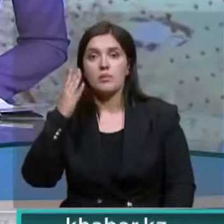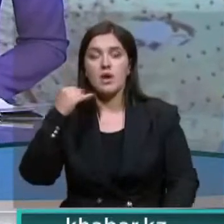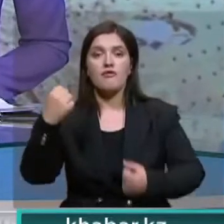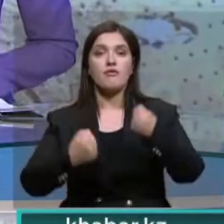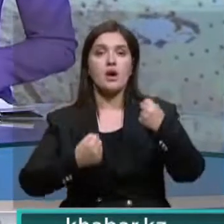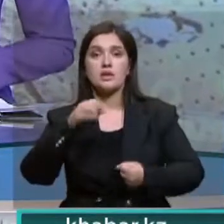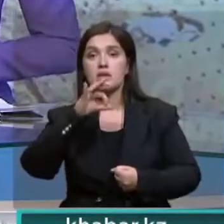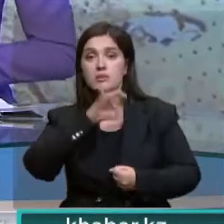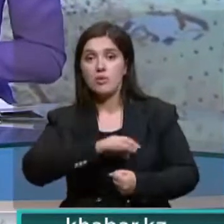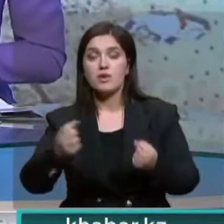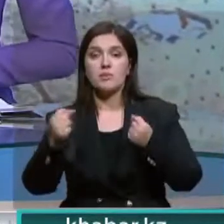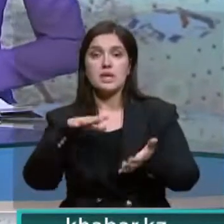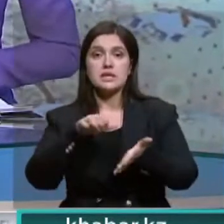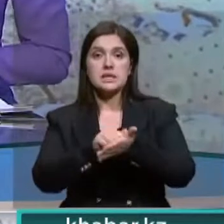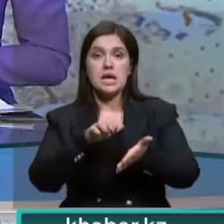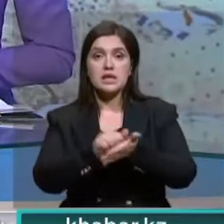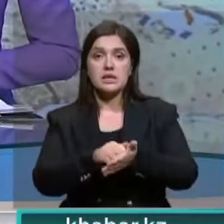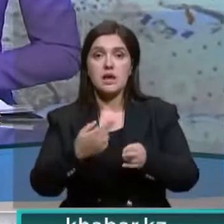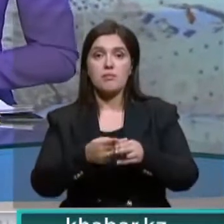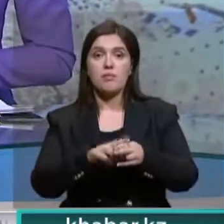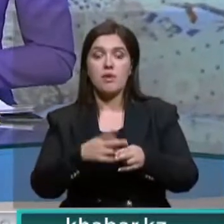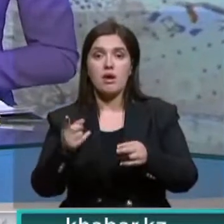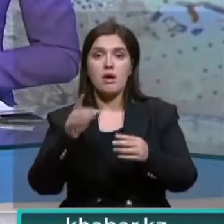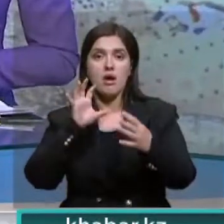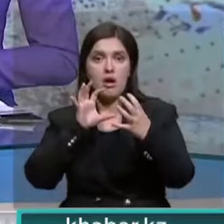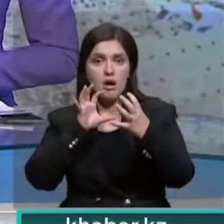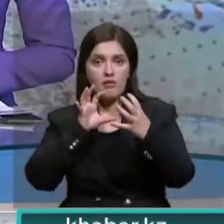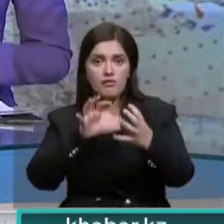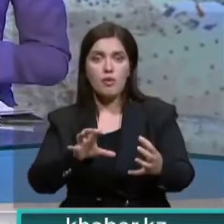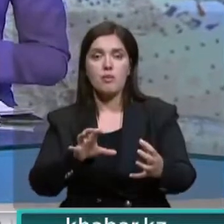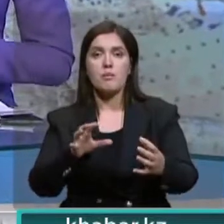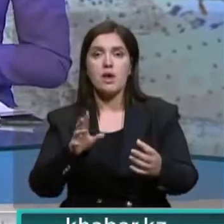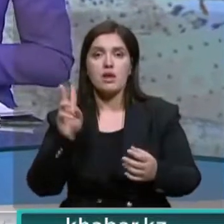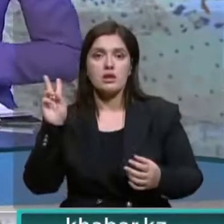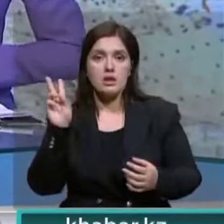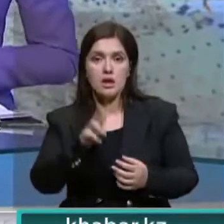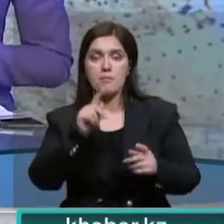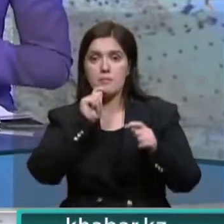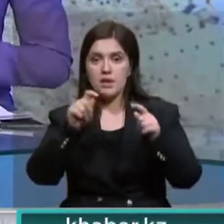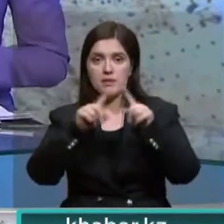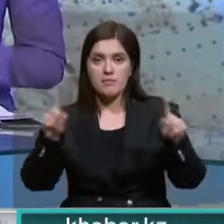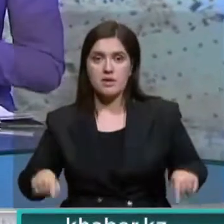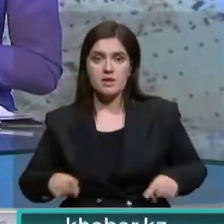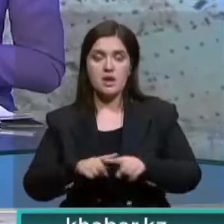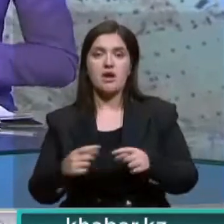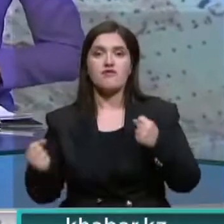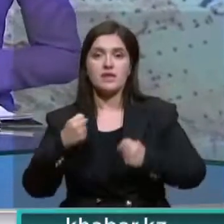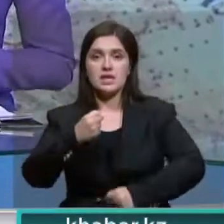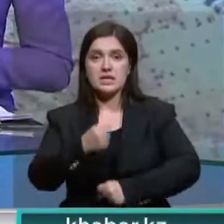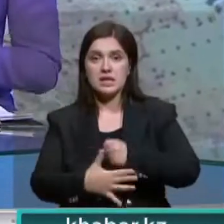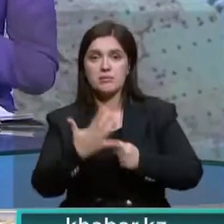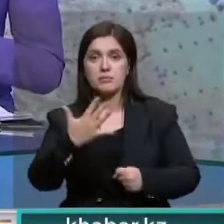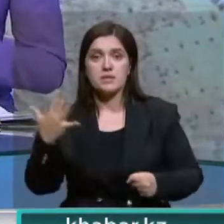Алматинскому водителю, использовавшему для спортивных занятий поручни в общественном транспорте, троллейбусный парк подарил абонемент в фитнес-центр.